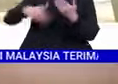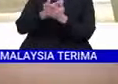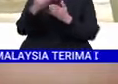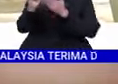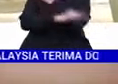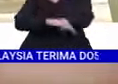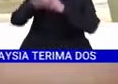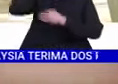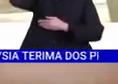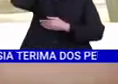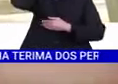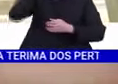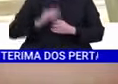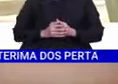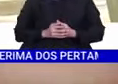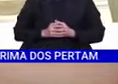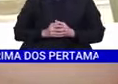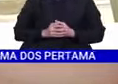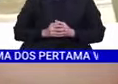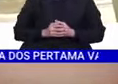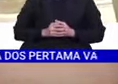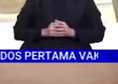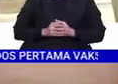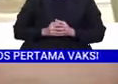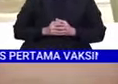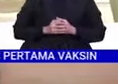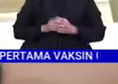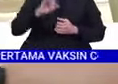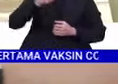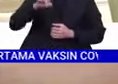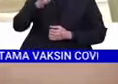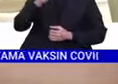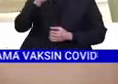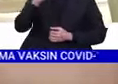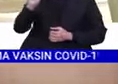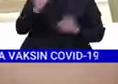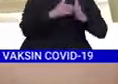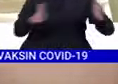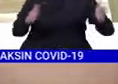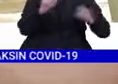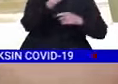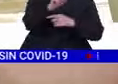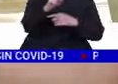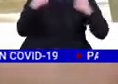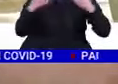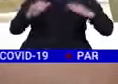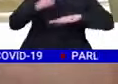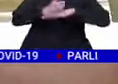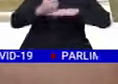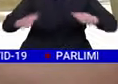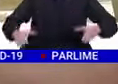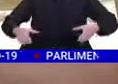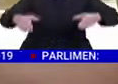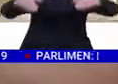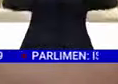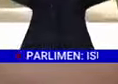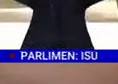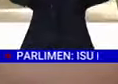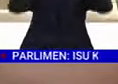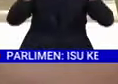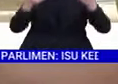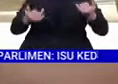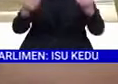menara baru di bawah jendela puasa satu sejumlah 91 menara Bahrul akan di Banner daripada